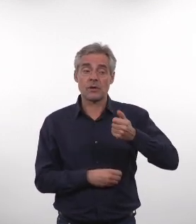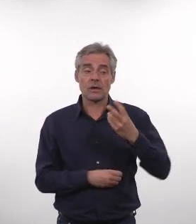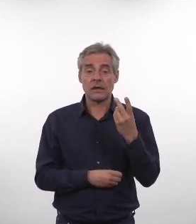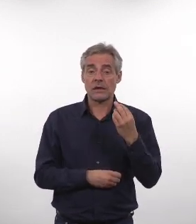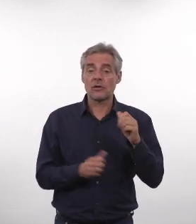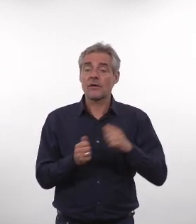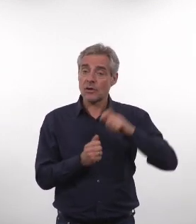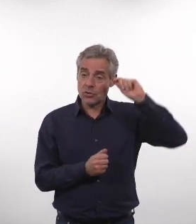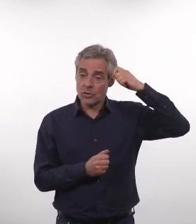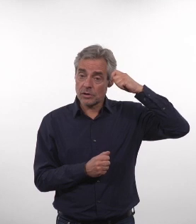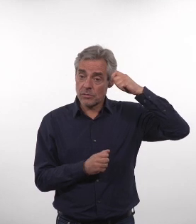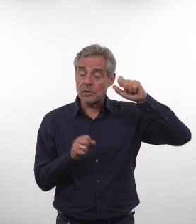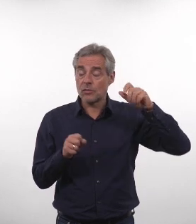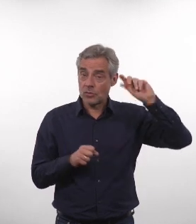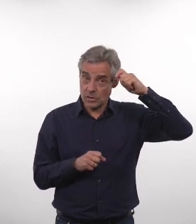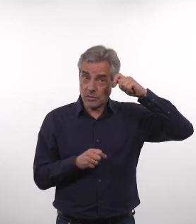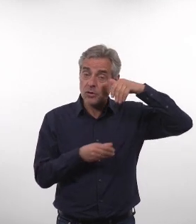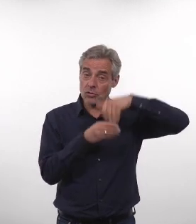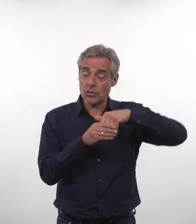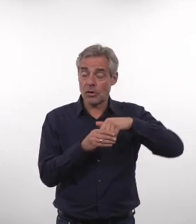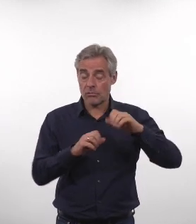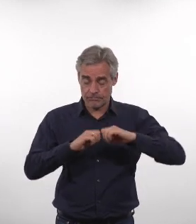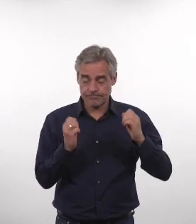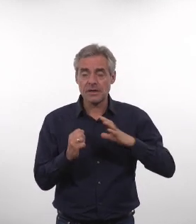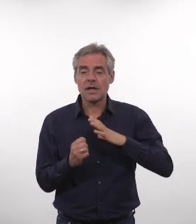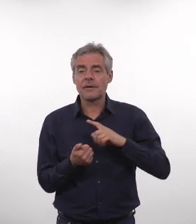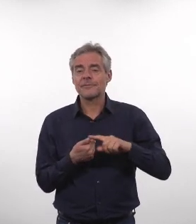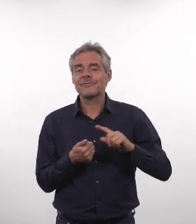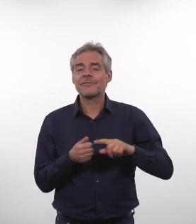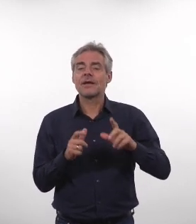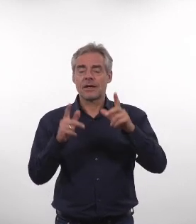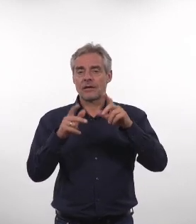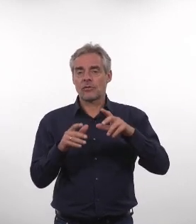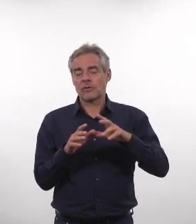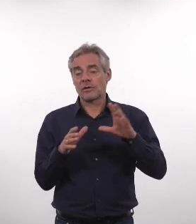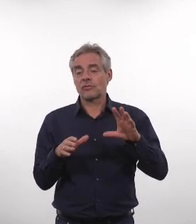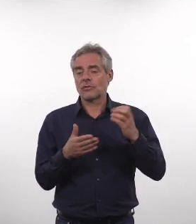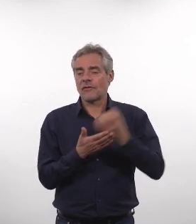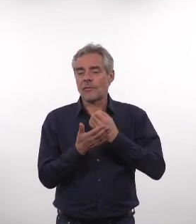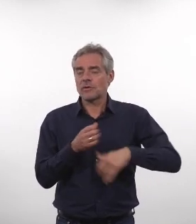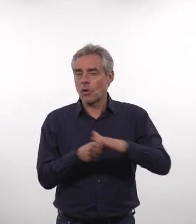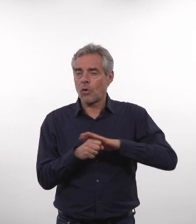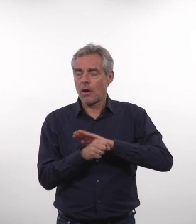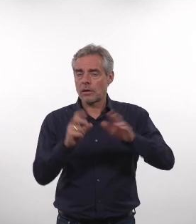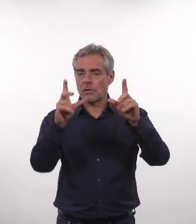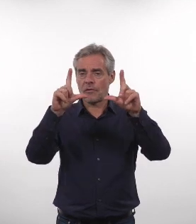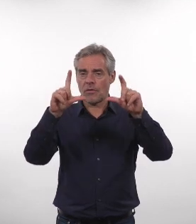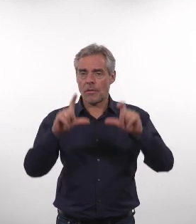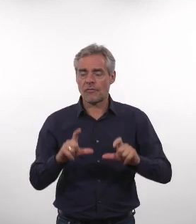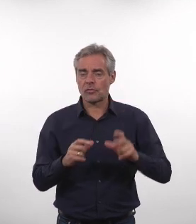USB. Et donc, sur la clé USB, il y a à la fois donc la banque de données, il y a à la fois les